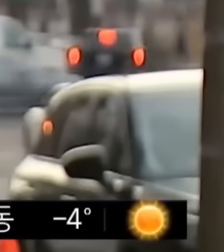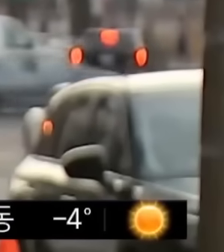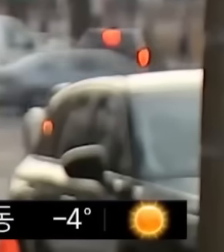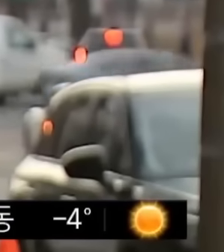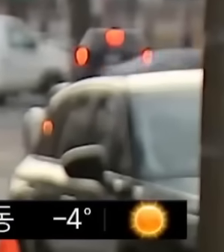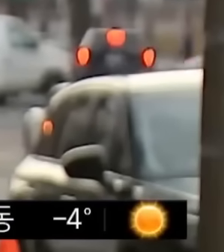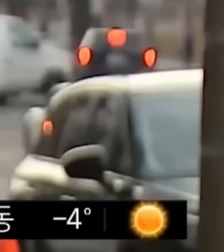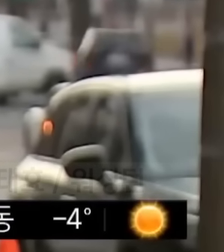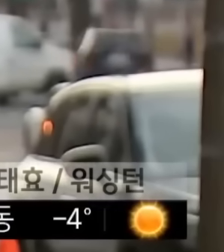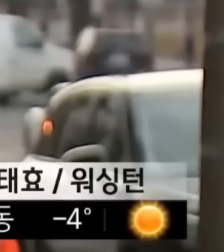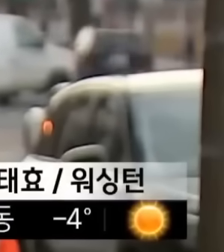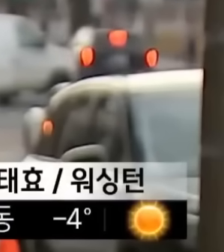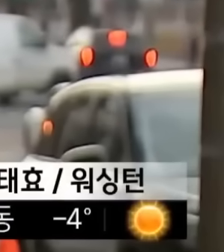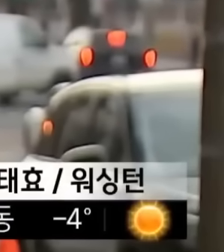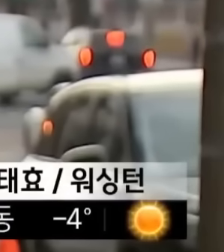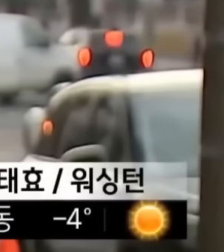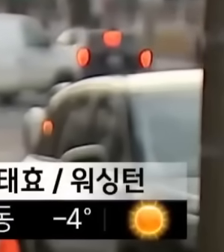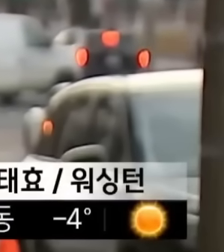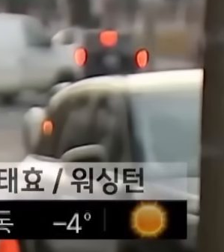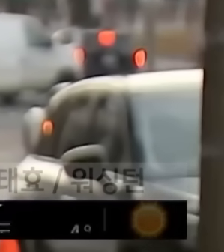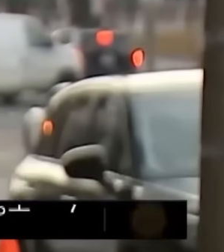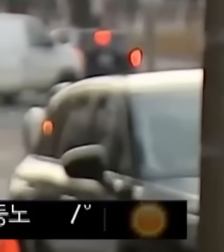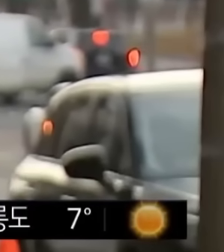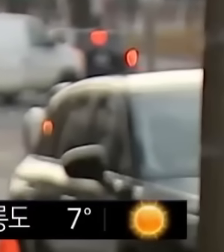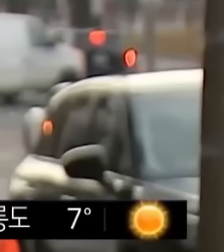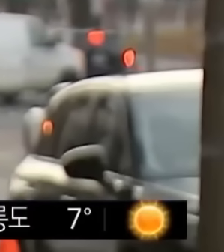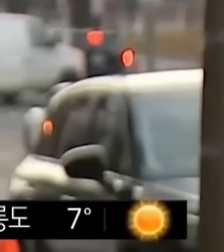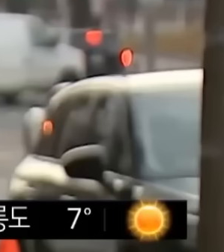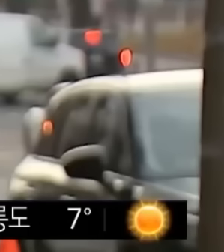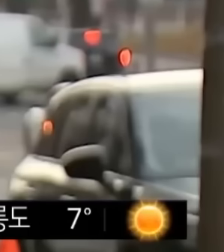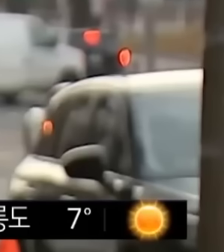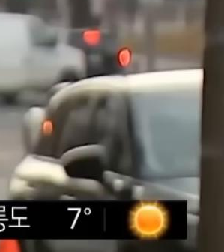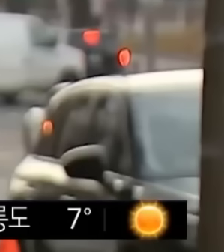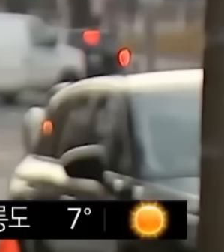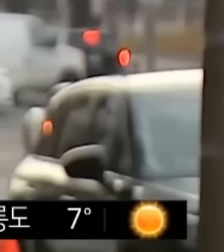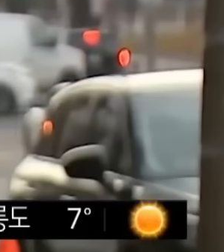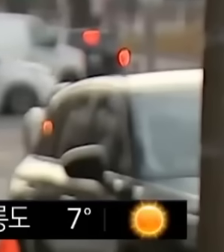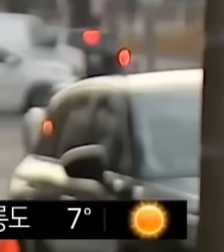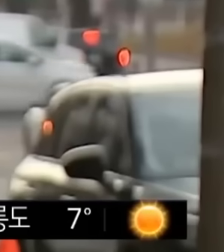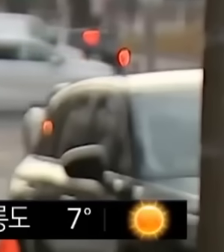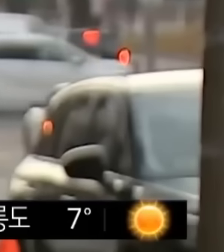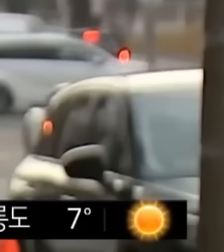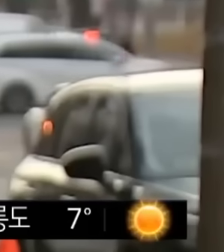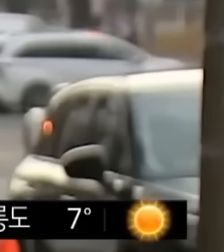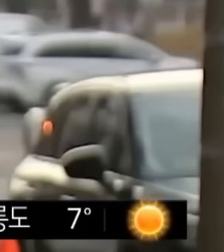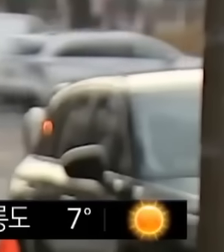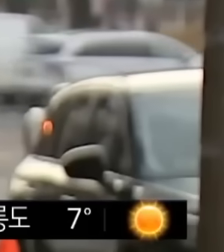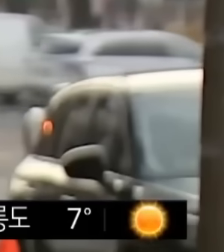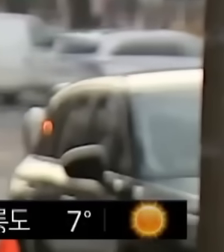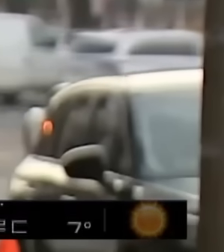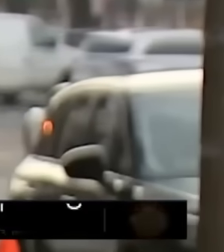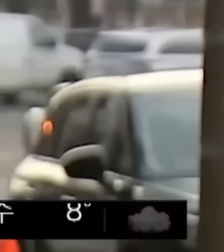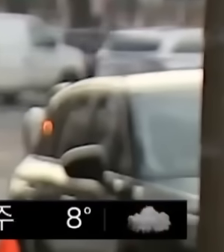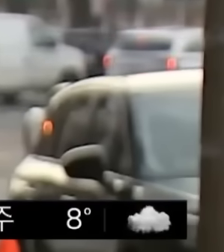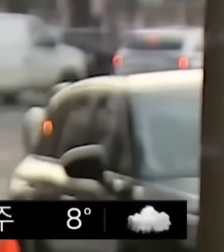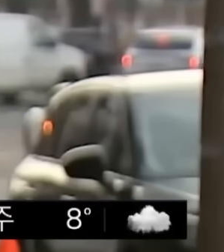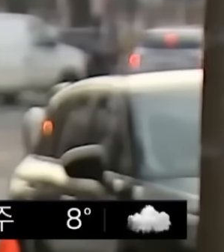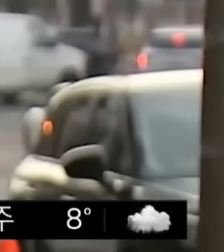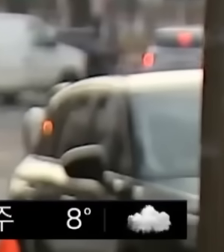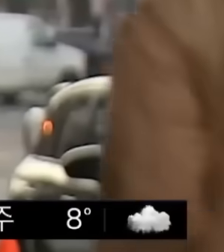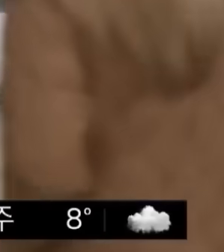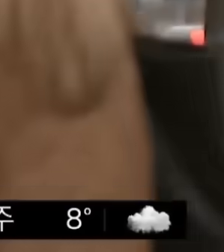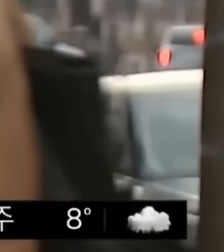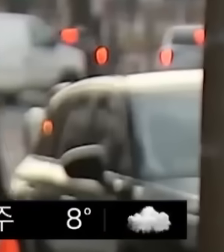우크라이나에 전달하는 방식으로 공급하고 있고 이 때문에 논란 많은 집속탄 지원도 미룰 수 있게 됐다고